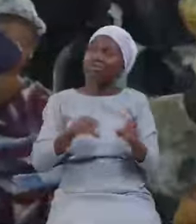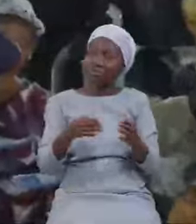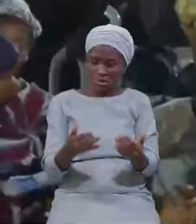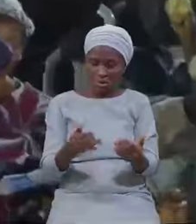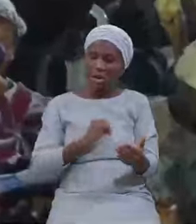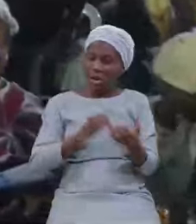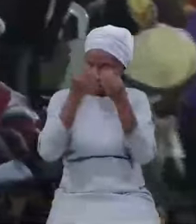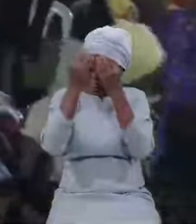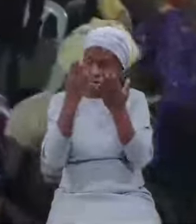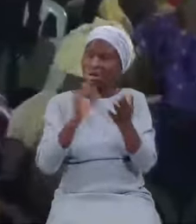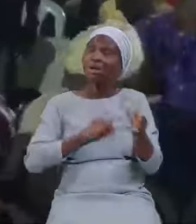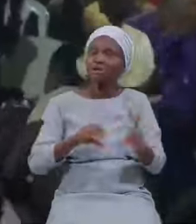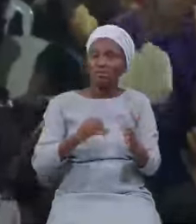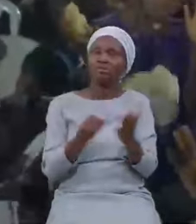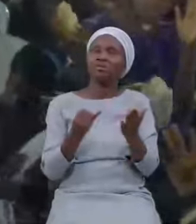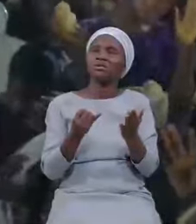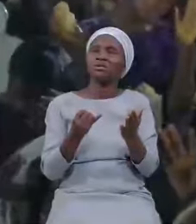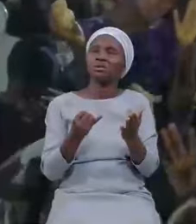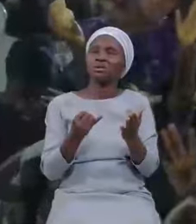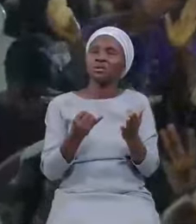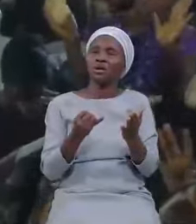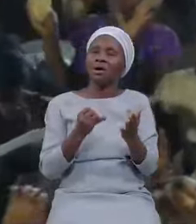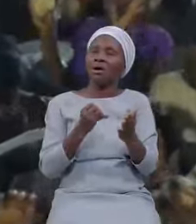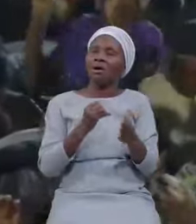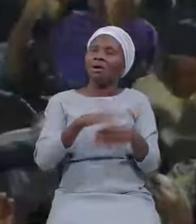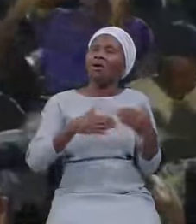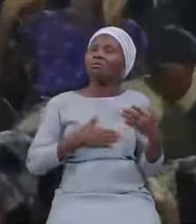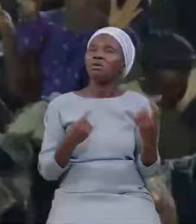Je me détourne de tous mes péchés.